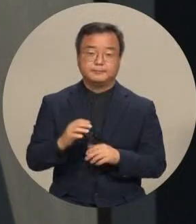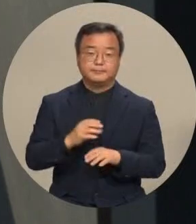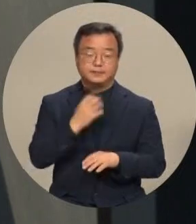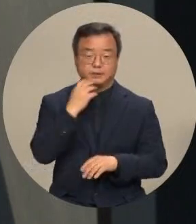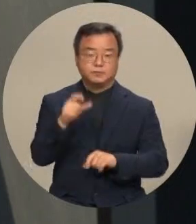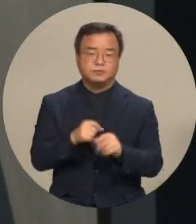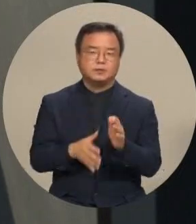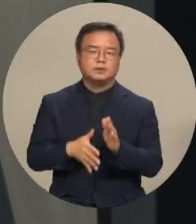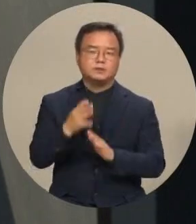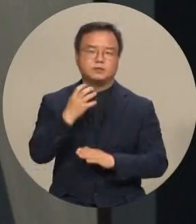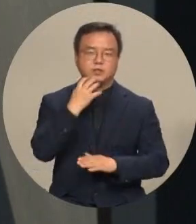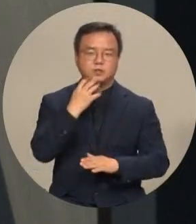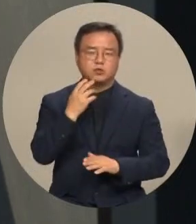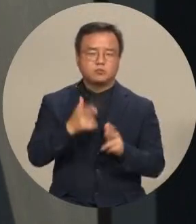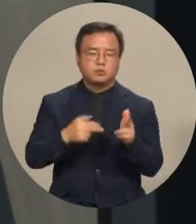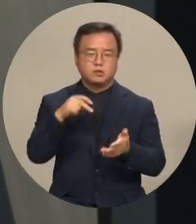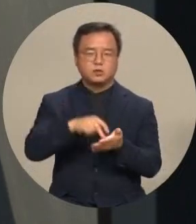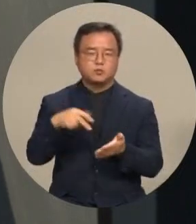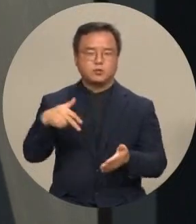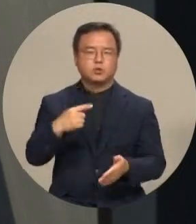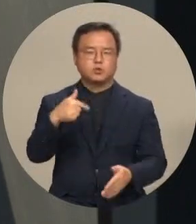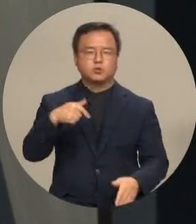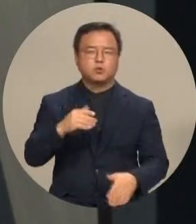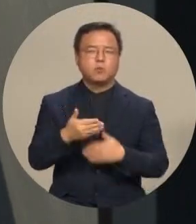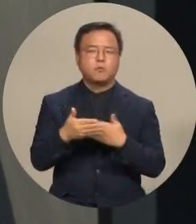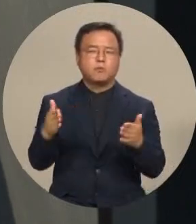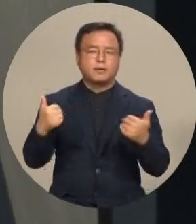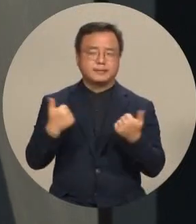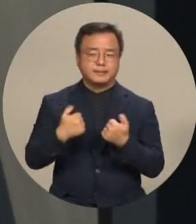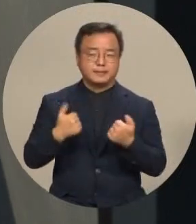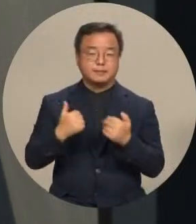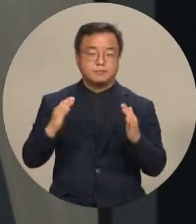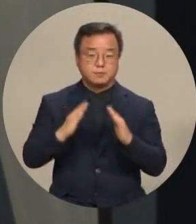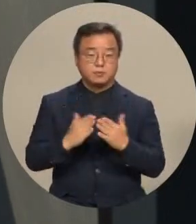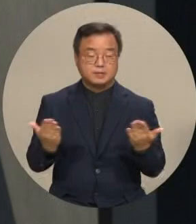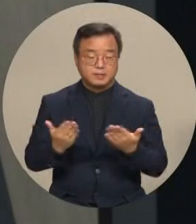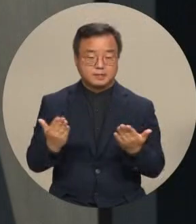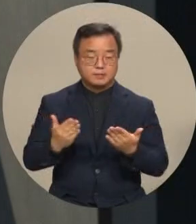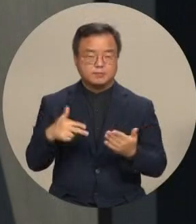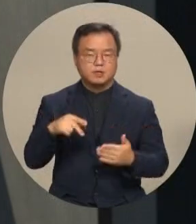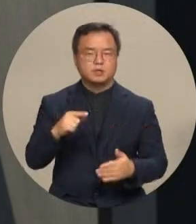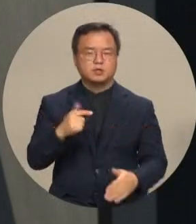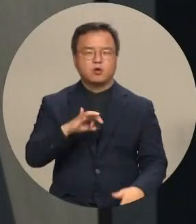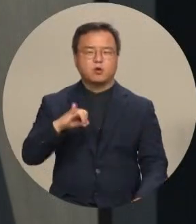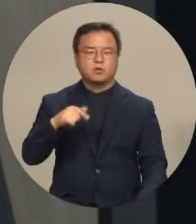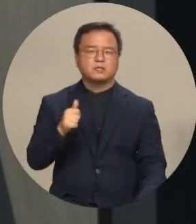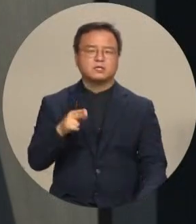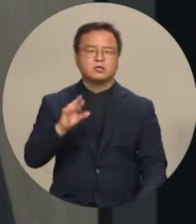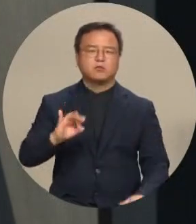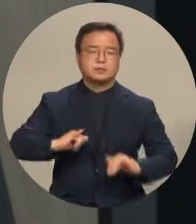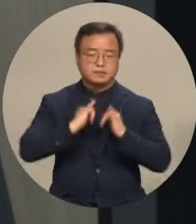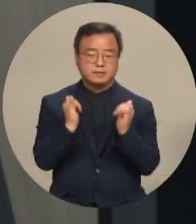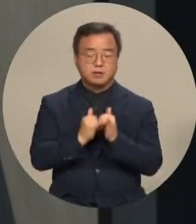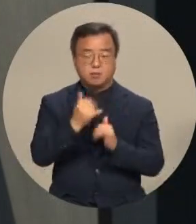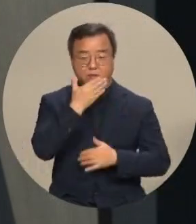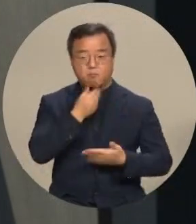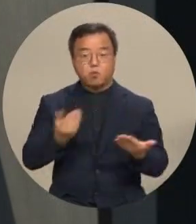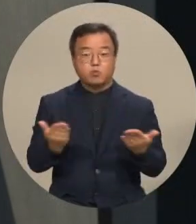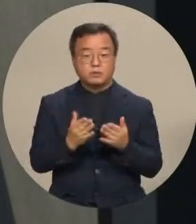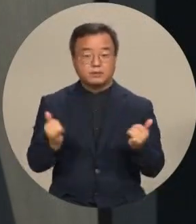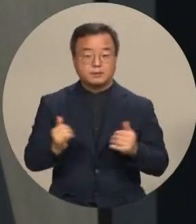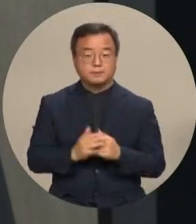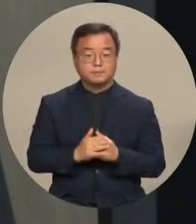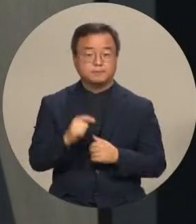서울특별시 서울역 쪽방상담실 근무는 전익형 사회복지사입니다 제가 근무하고 있는 서울역 쪽방상담소는